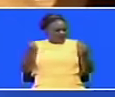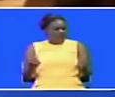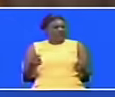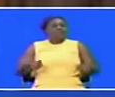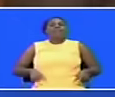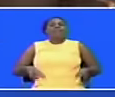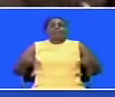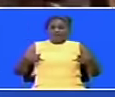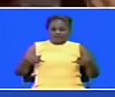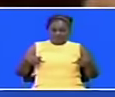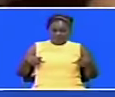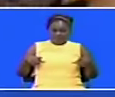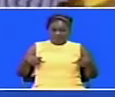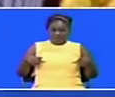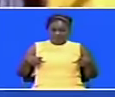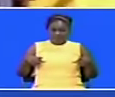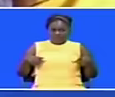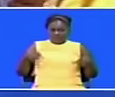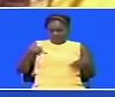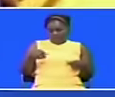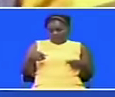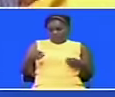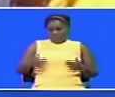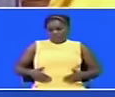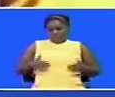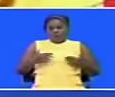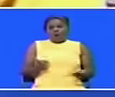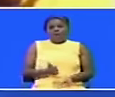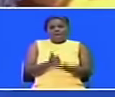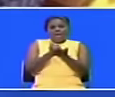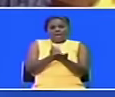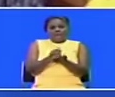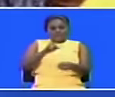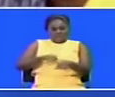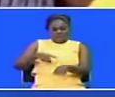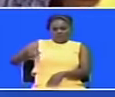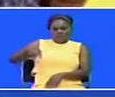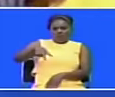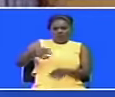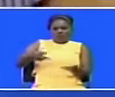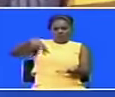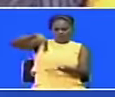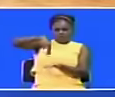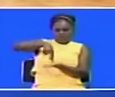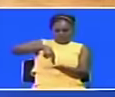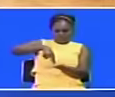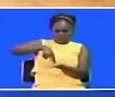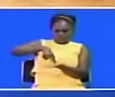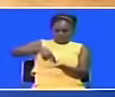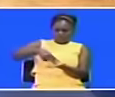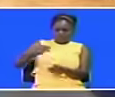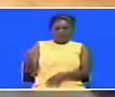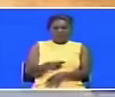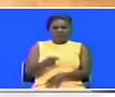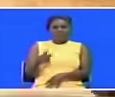kwani sasa wanaotegemea binadamu ambao ni lazima washikilie wanapotembea au kusimama. Miezi tatu